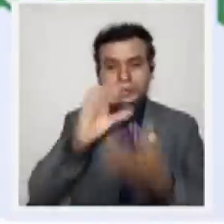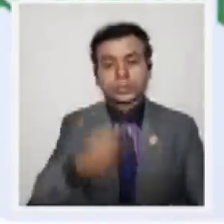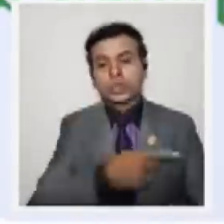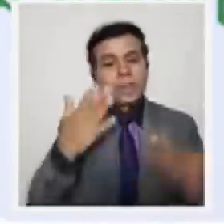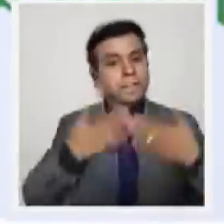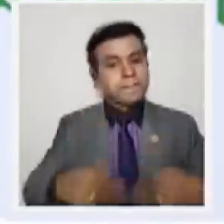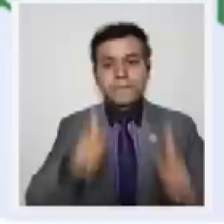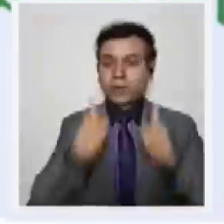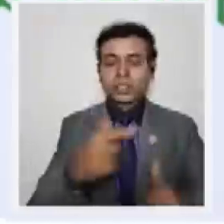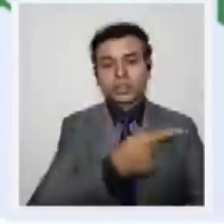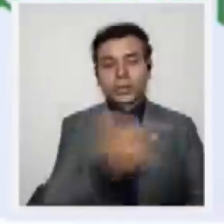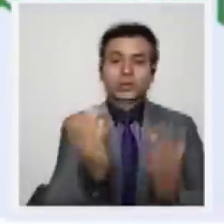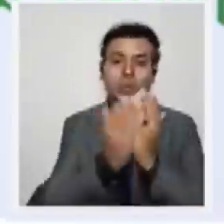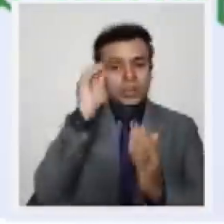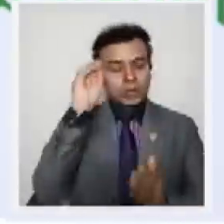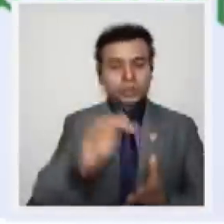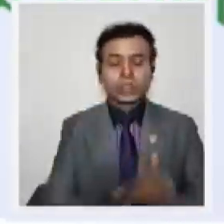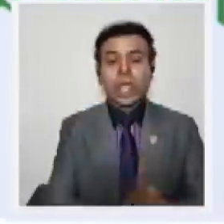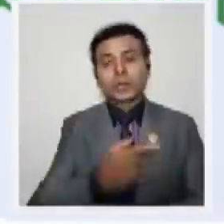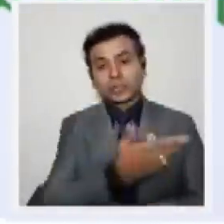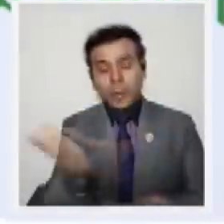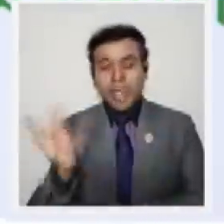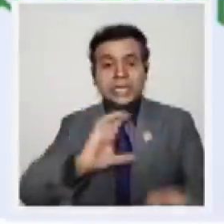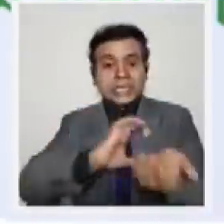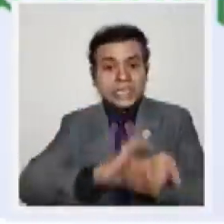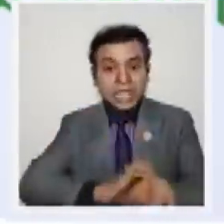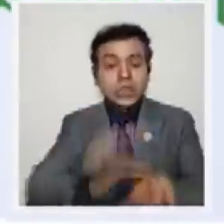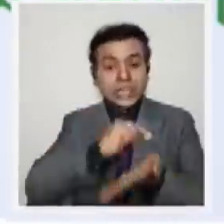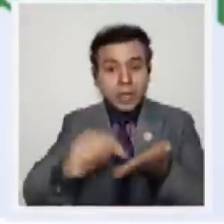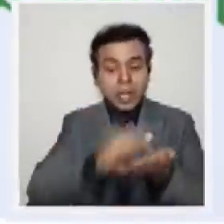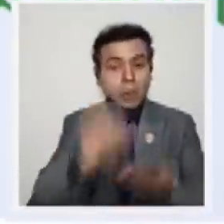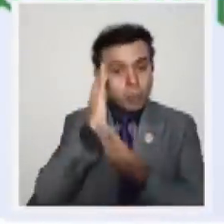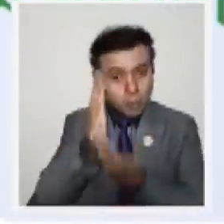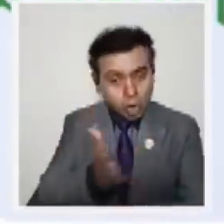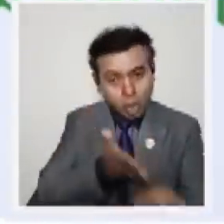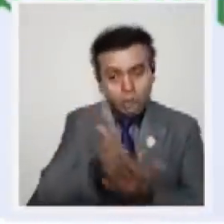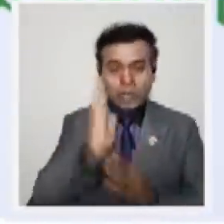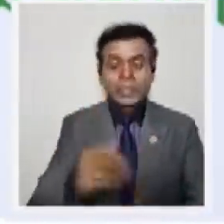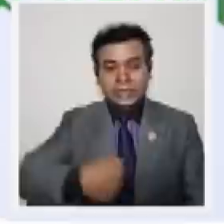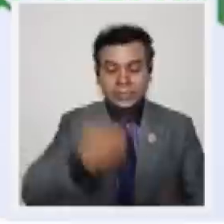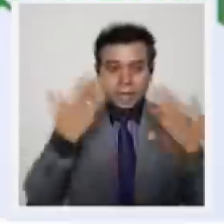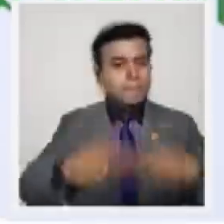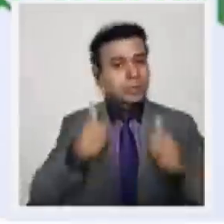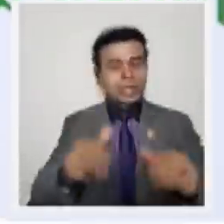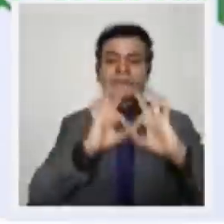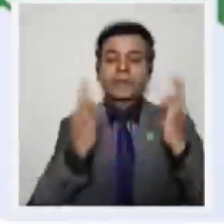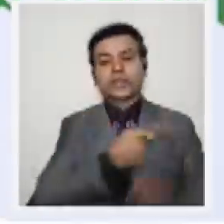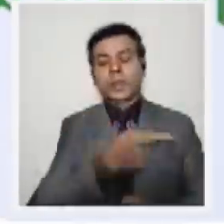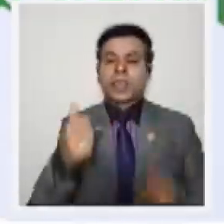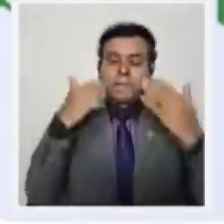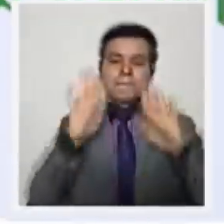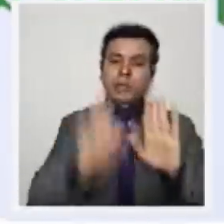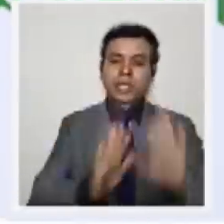পারেন। যারা সুস্থ হয়েছেন তাদের তথ্য অনুযায়ী এগুলো বলছি। সবাই সুস্থ থাকেন, ভালো থাকেন, আমরা সবাই স্বাস্থ্যবিধির